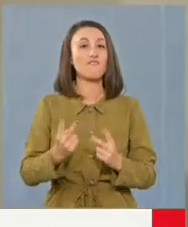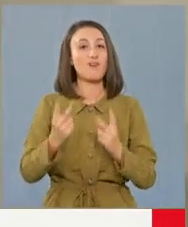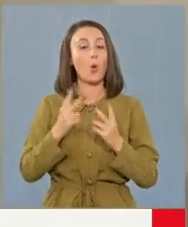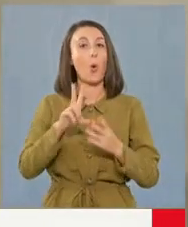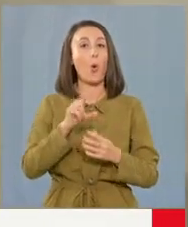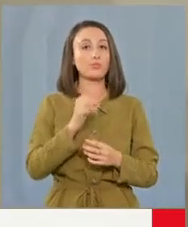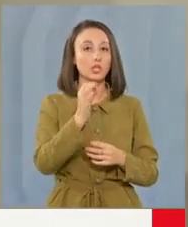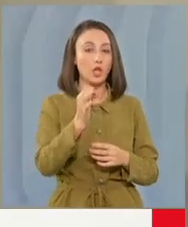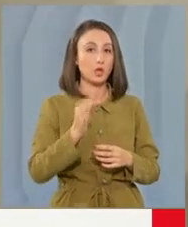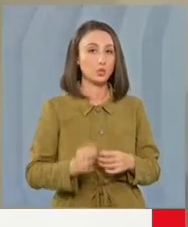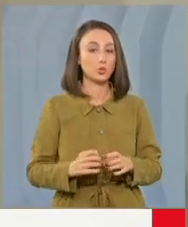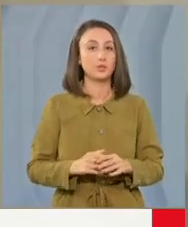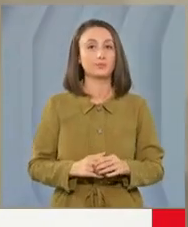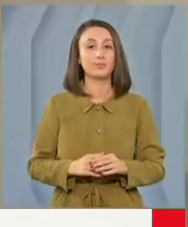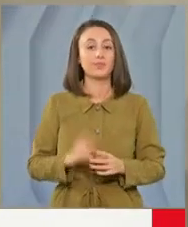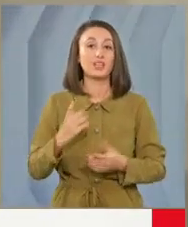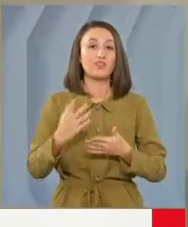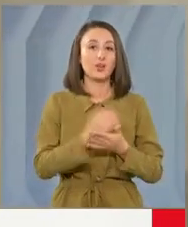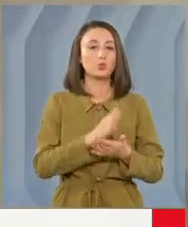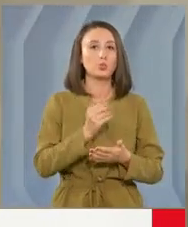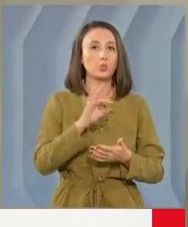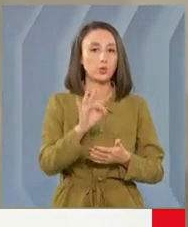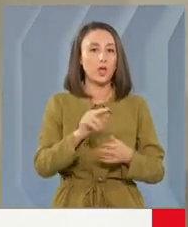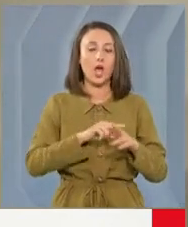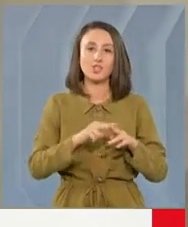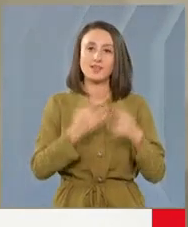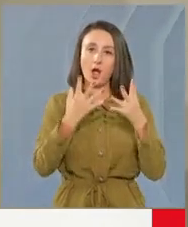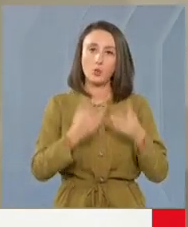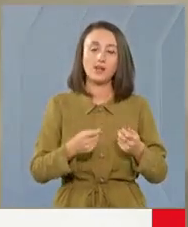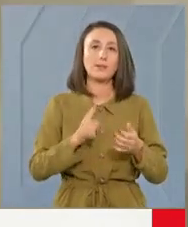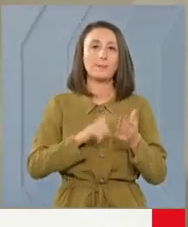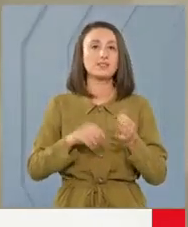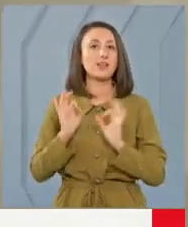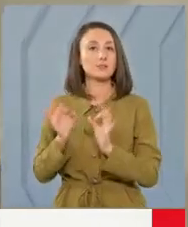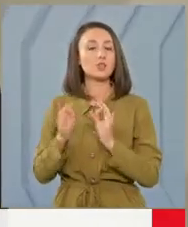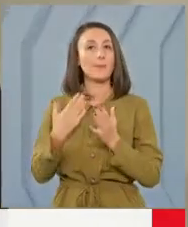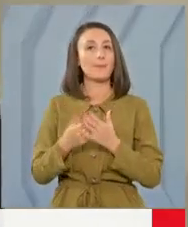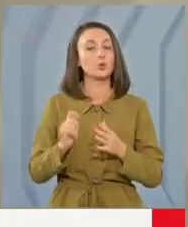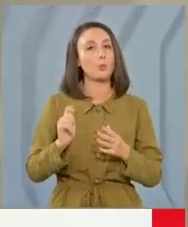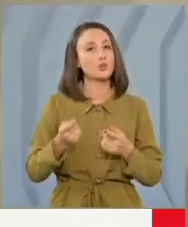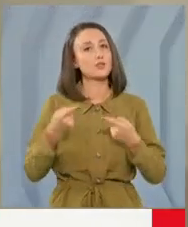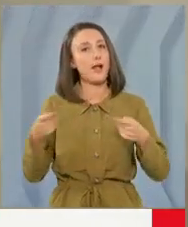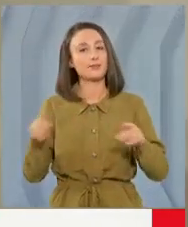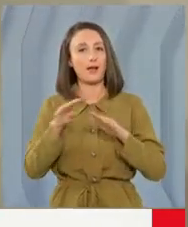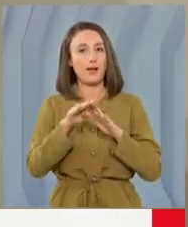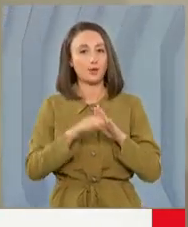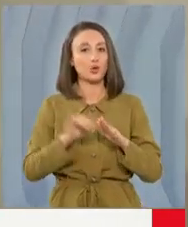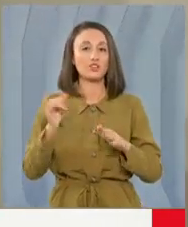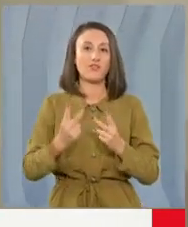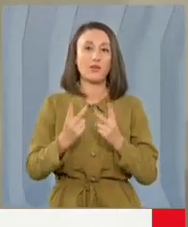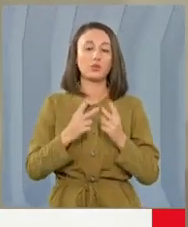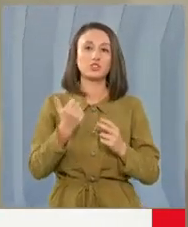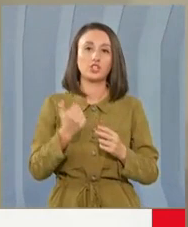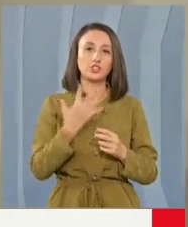de 80% din venitul brut, așa se calculează pensia specială în cazul magistraților și a altor categorii, cât și valoarea